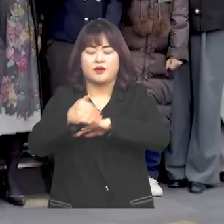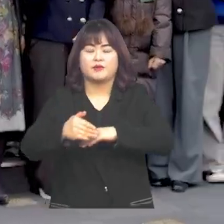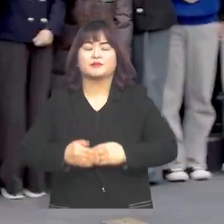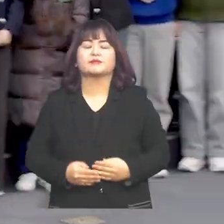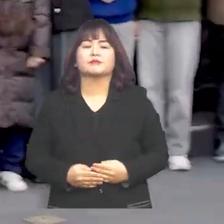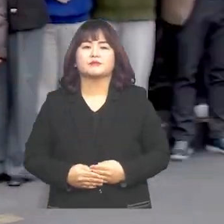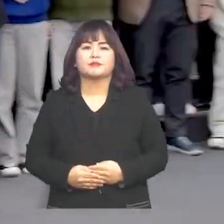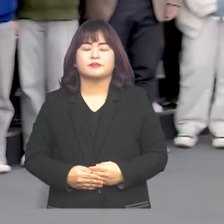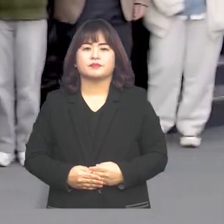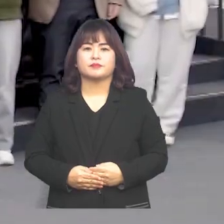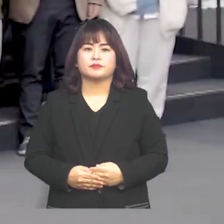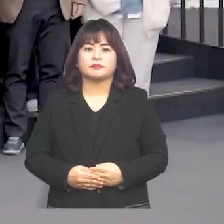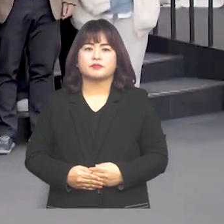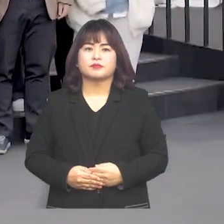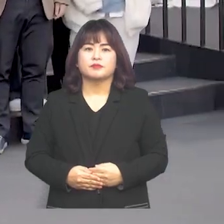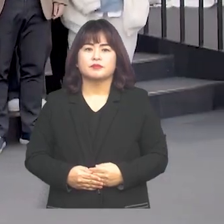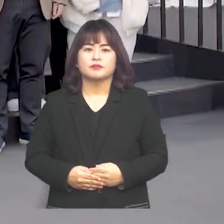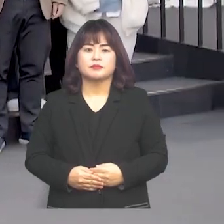예정입니다.